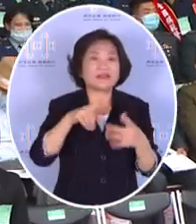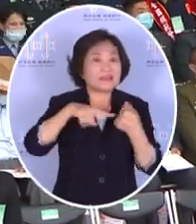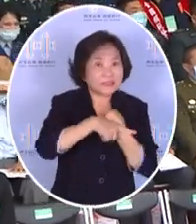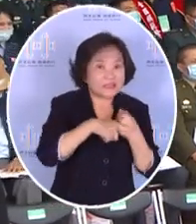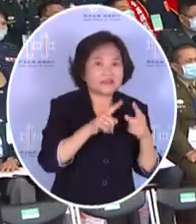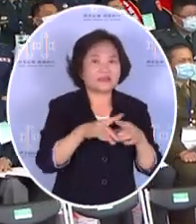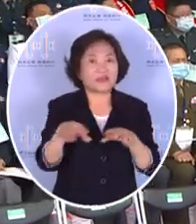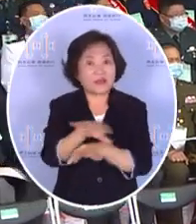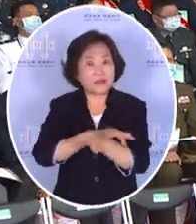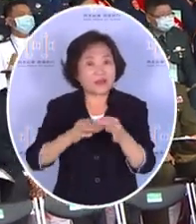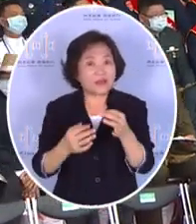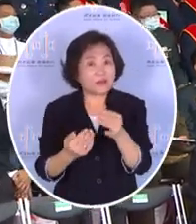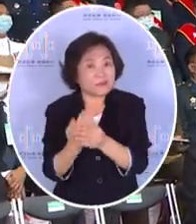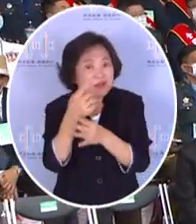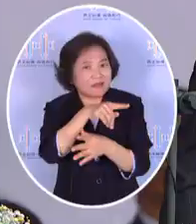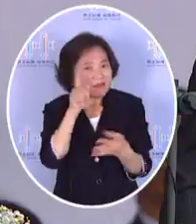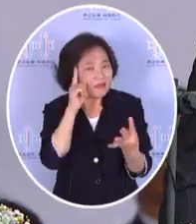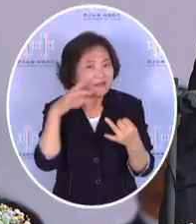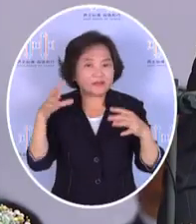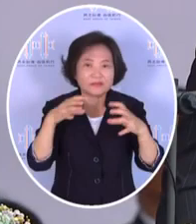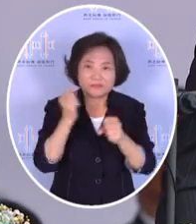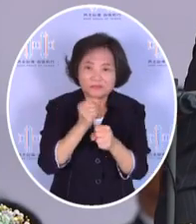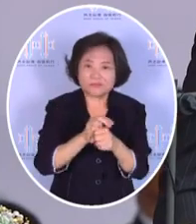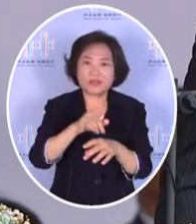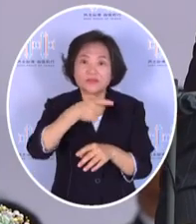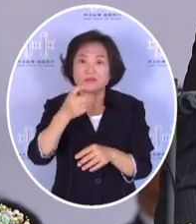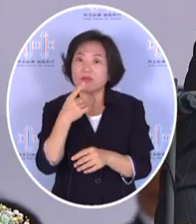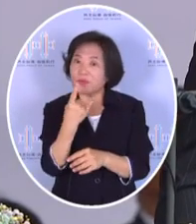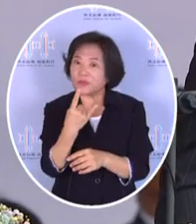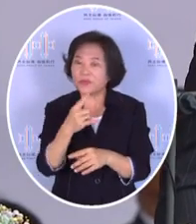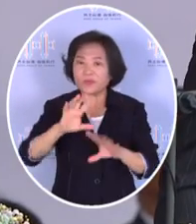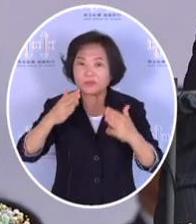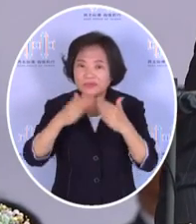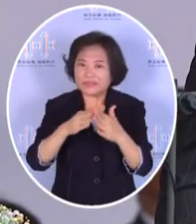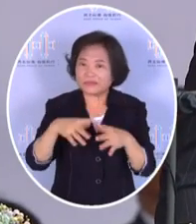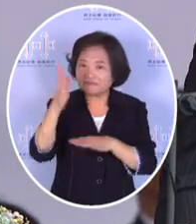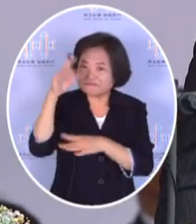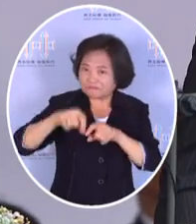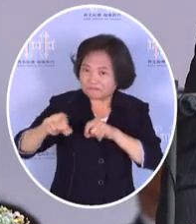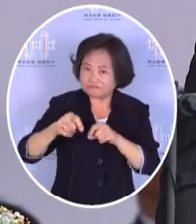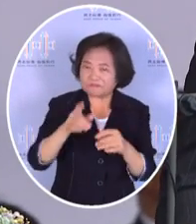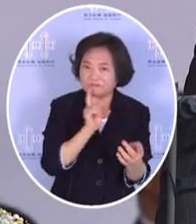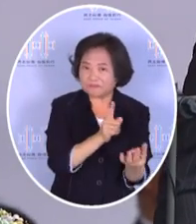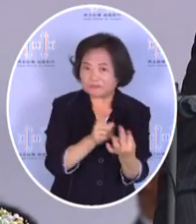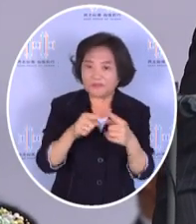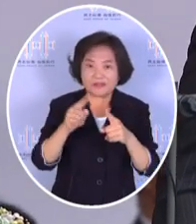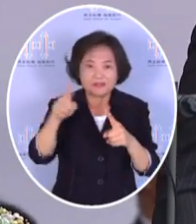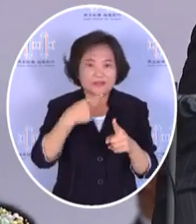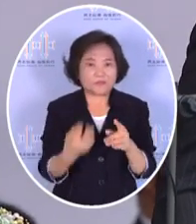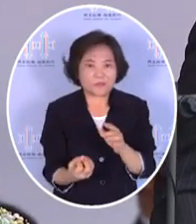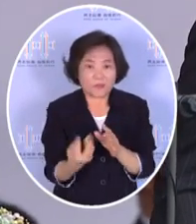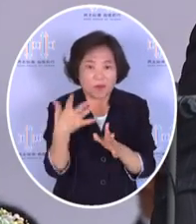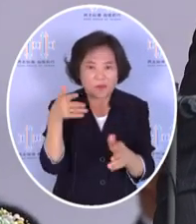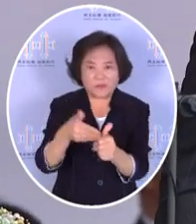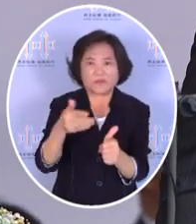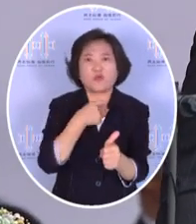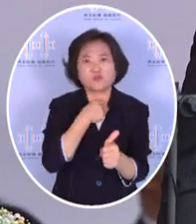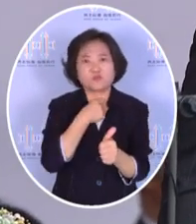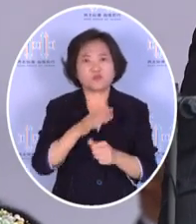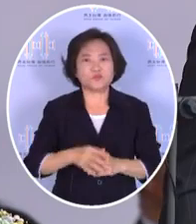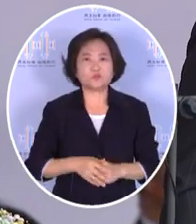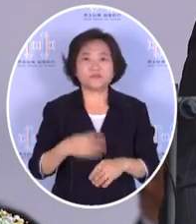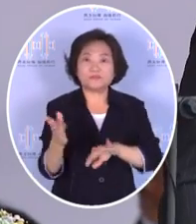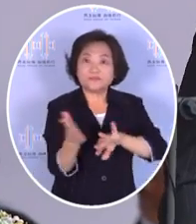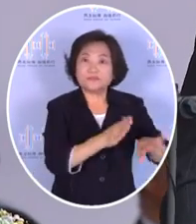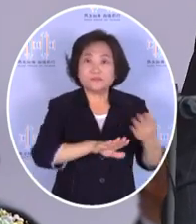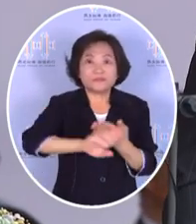及双语国家政策的努力，积极培育国内的产业人才。另外一方面，